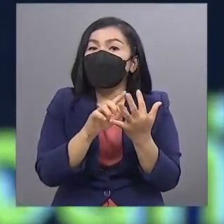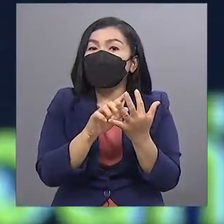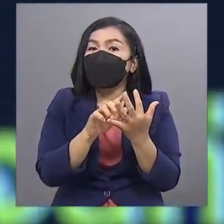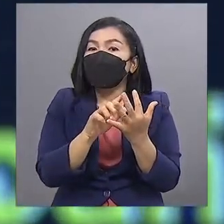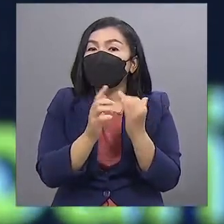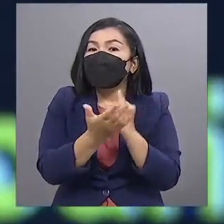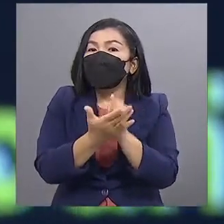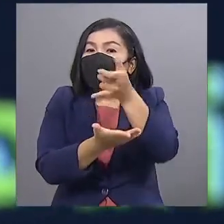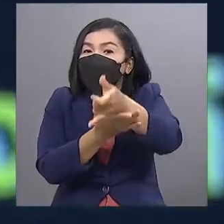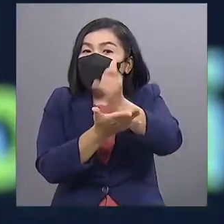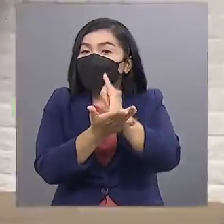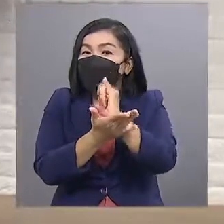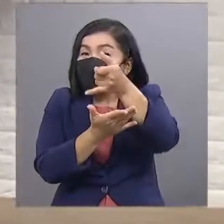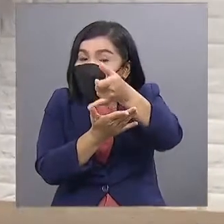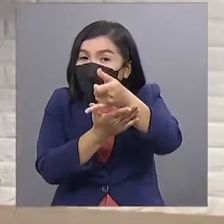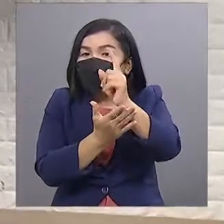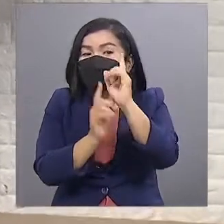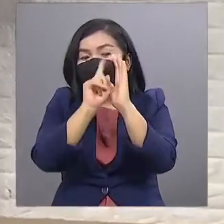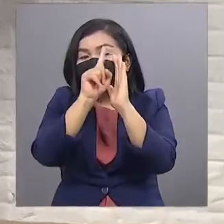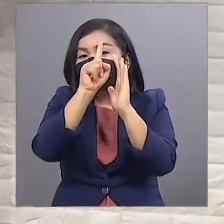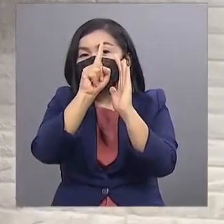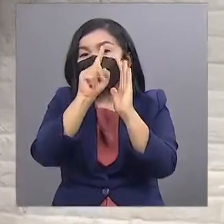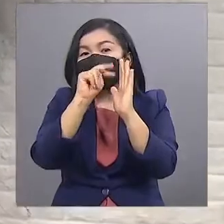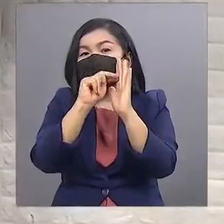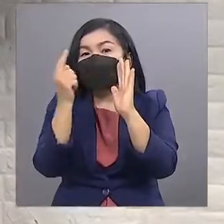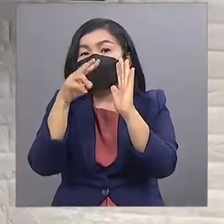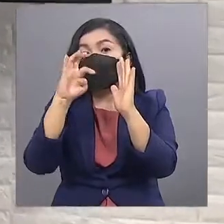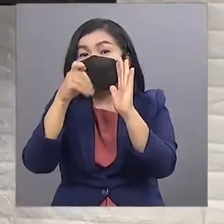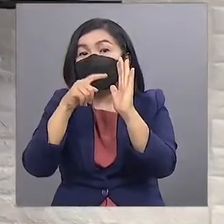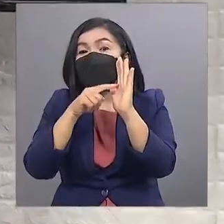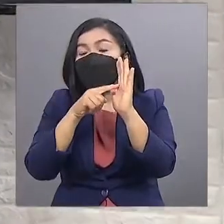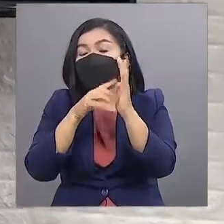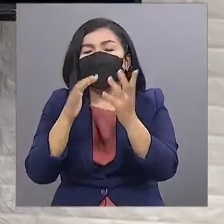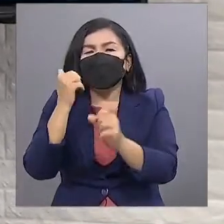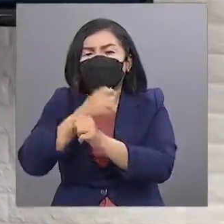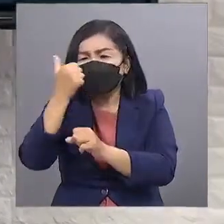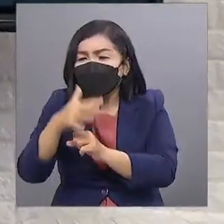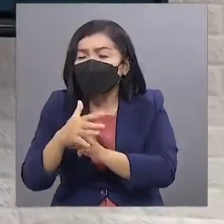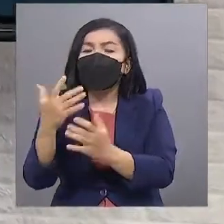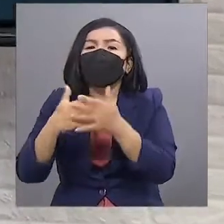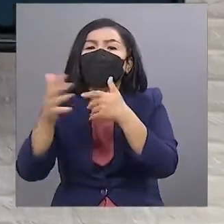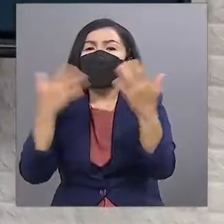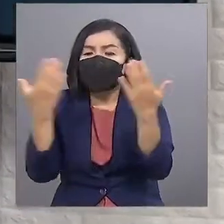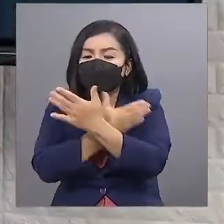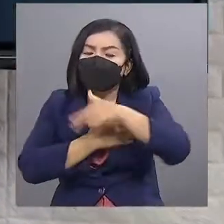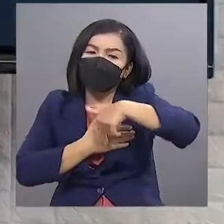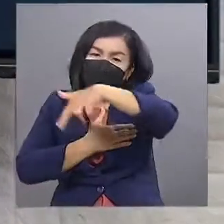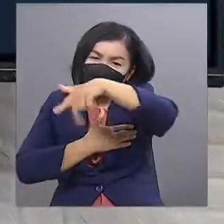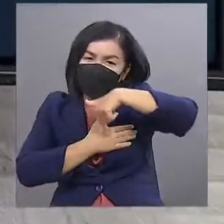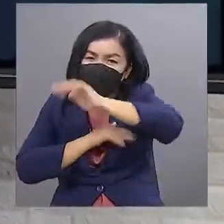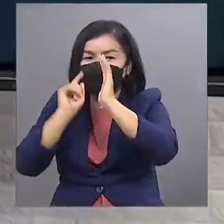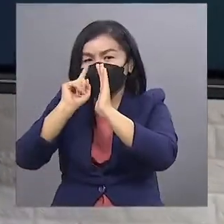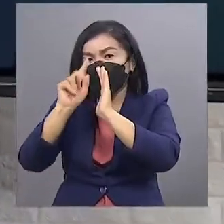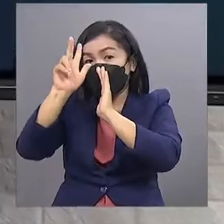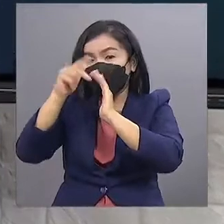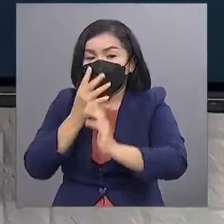ับแต่สำหรบครั้ไไม่สามาถทจะลกน 1 นทีได้ก็สามารถที่จะเดินเร็ว กได้สัก 3าทีให้หนายใของเราเป็เต้นแรง